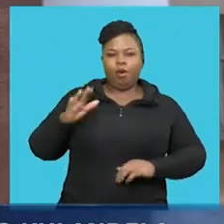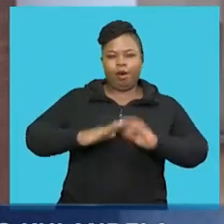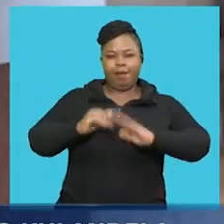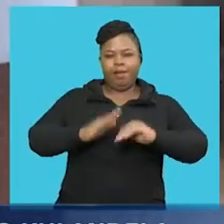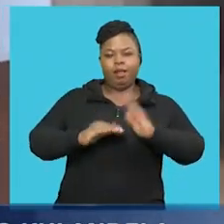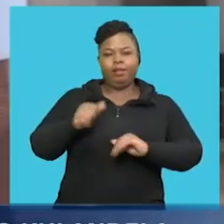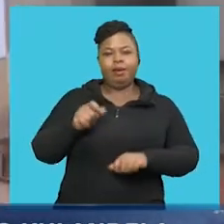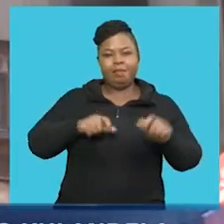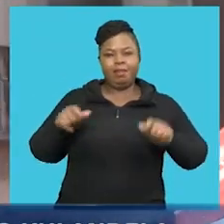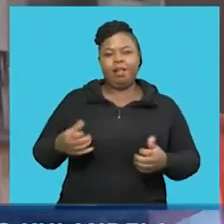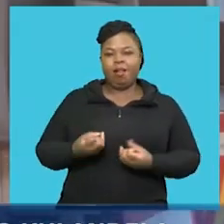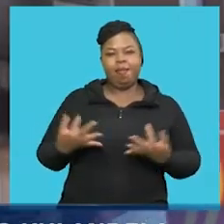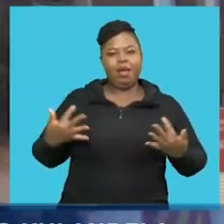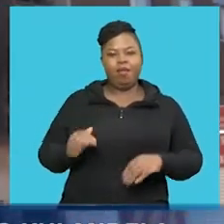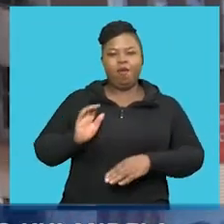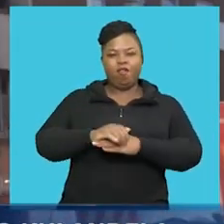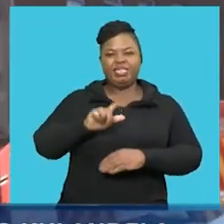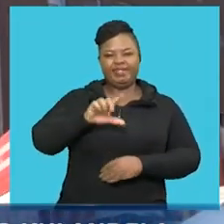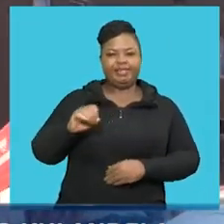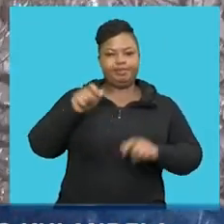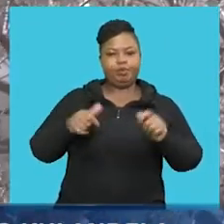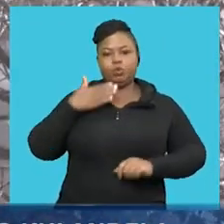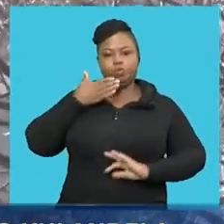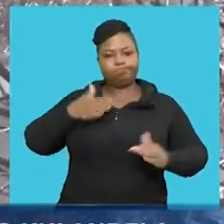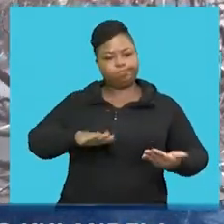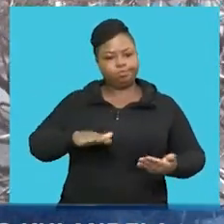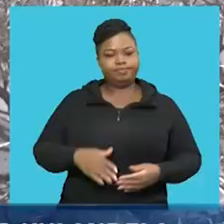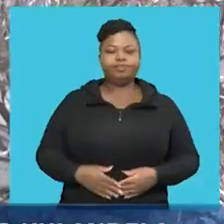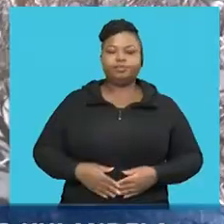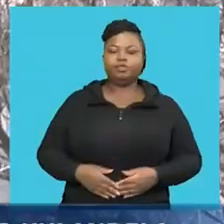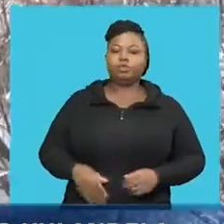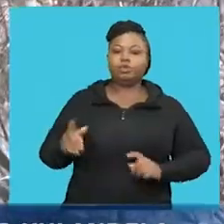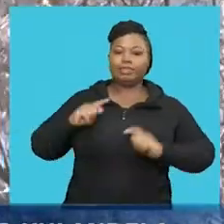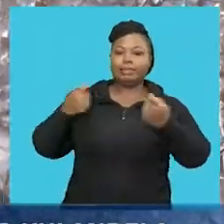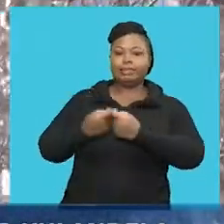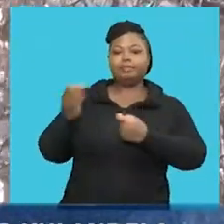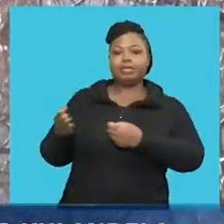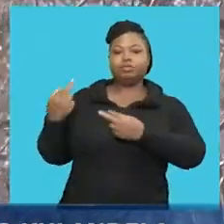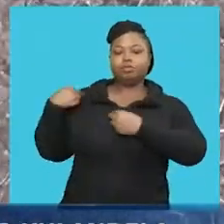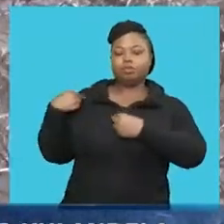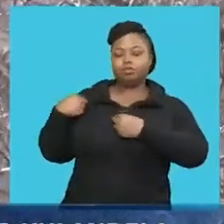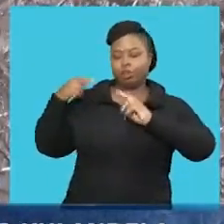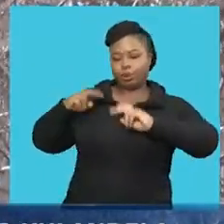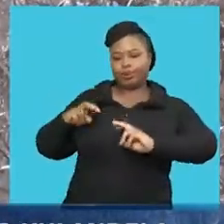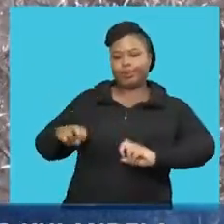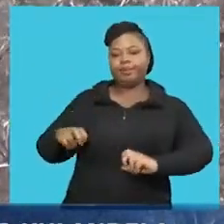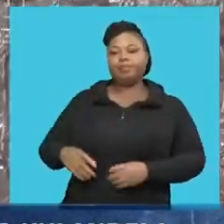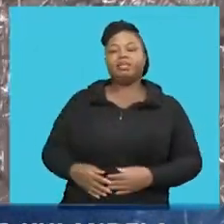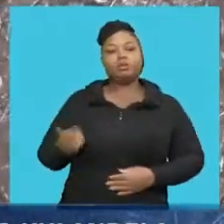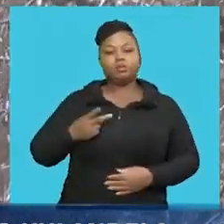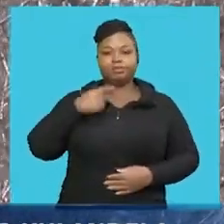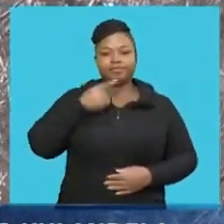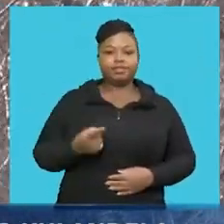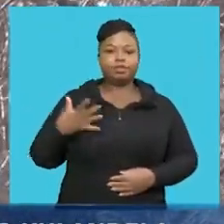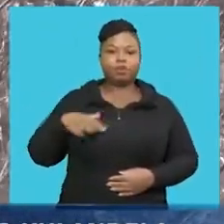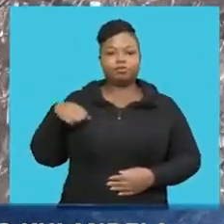kemhlabeni nemiphefumulo engaphezu kwama-70, iJustice Campaign okuyithimba elimele izisulu zalo mlilo lithi ke lifuna